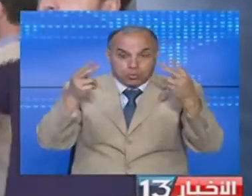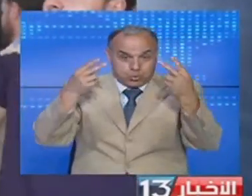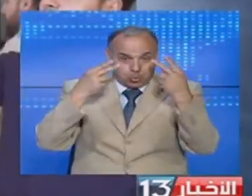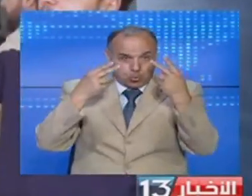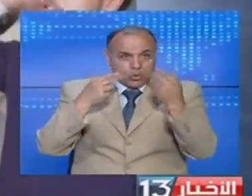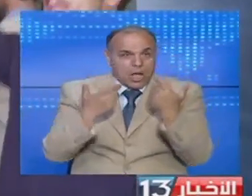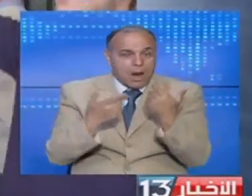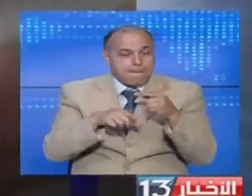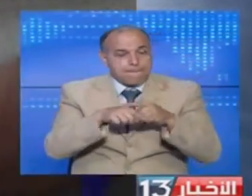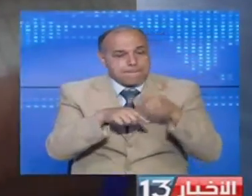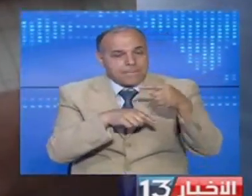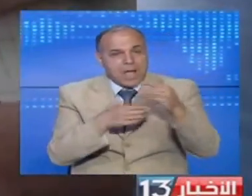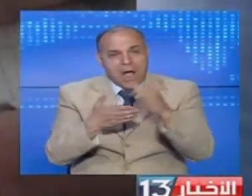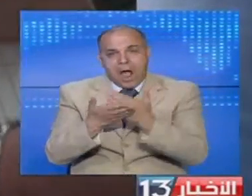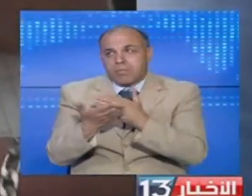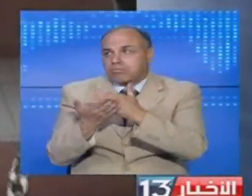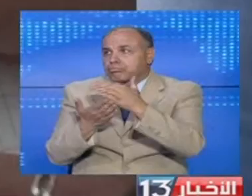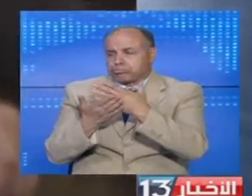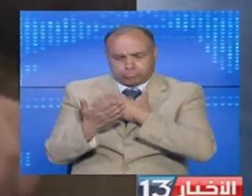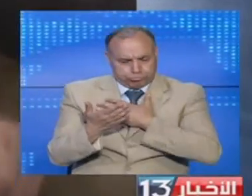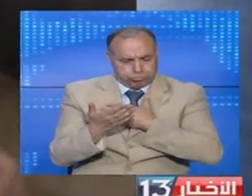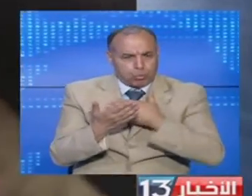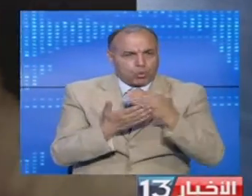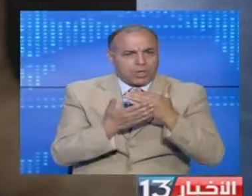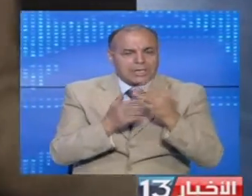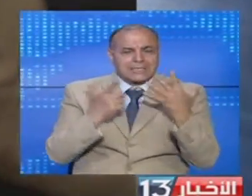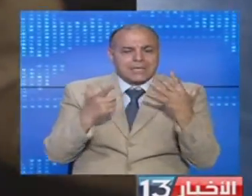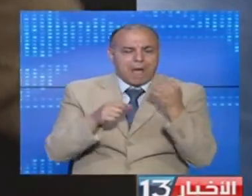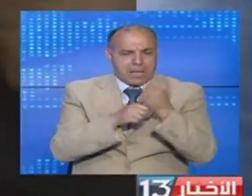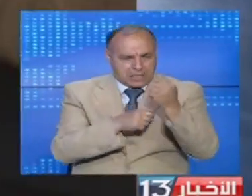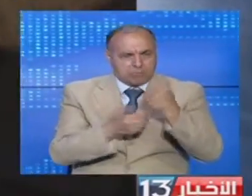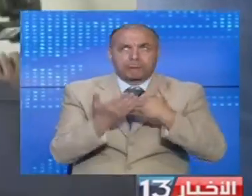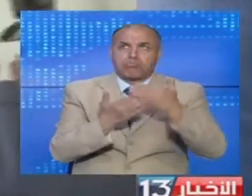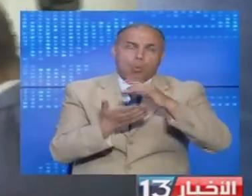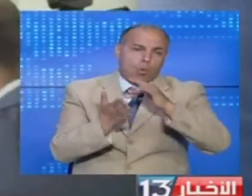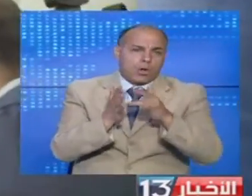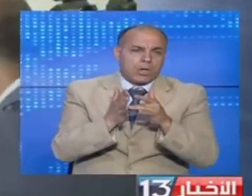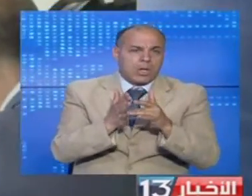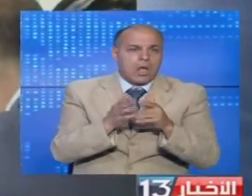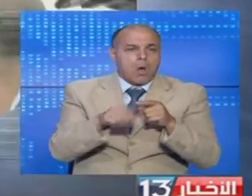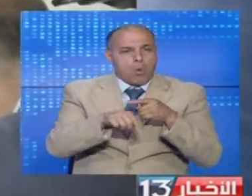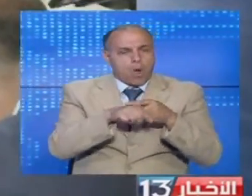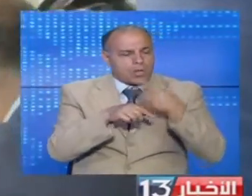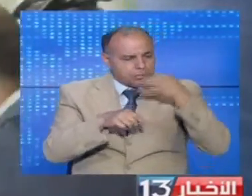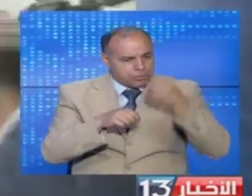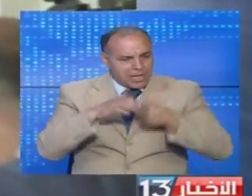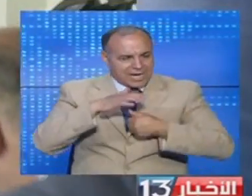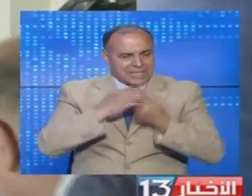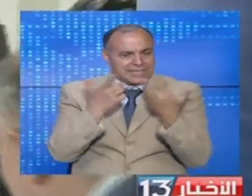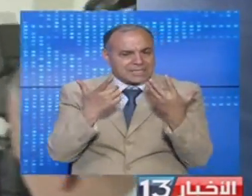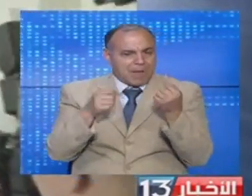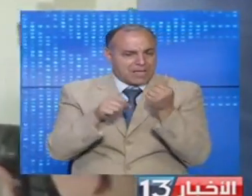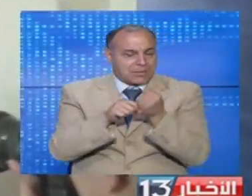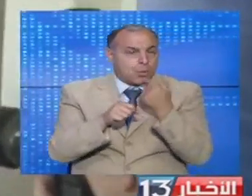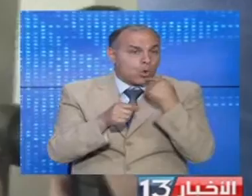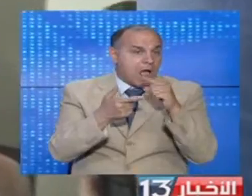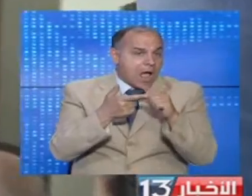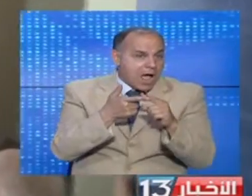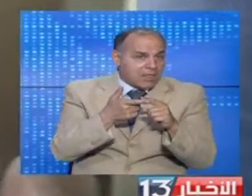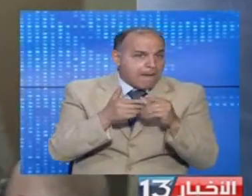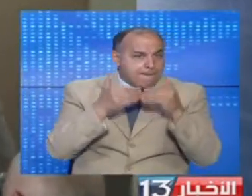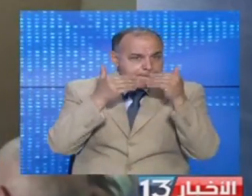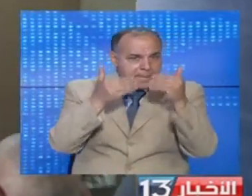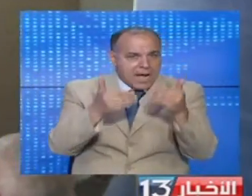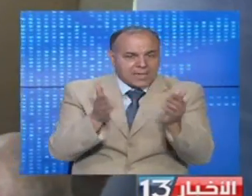دوره في مرحله اعاده الاعمار خلال سبع سنوات المقبله وهي مده العدد الرئاسيه التي ستؤول لمن